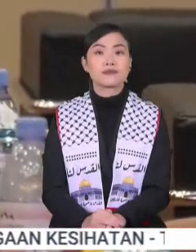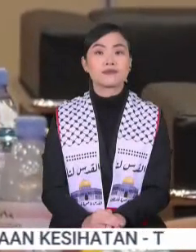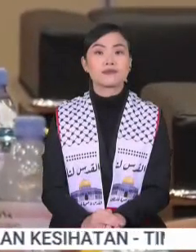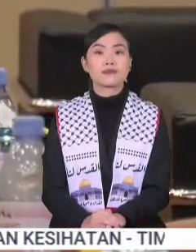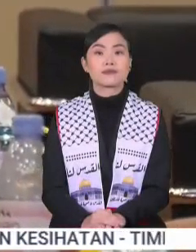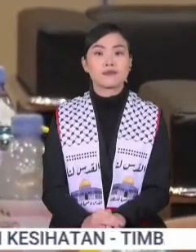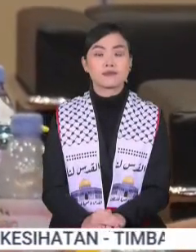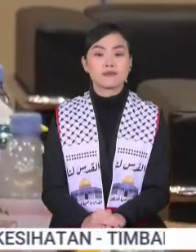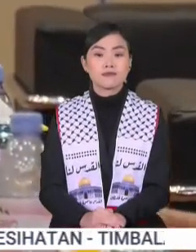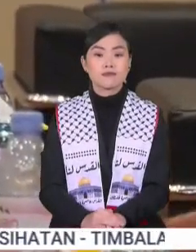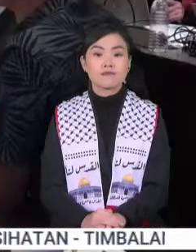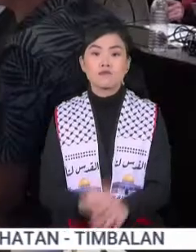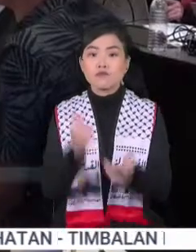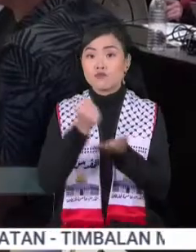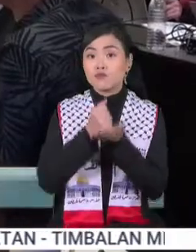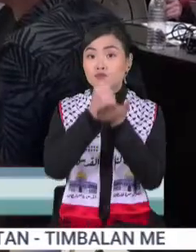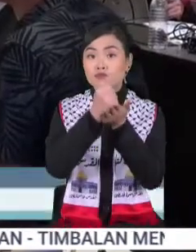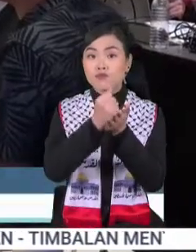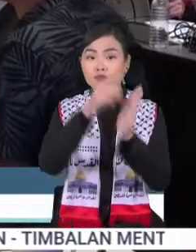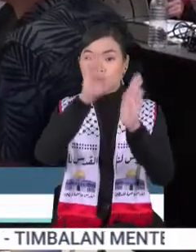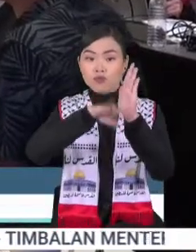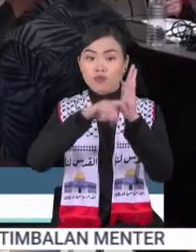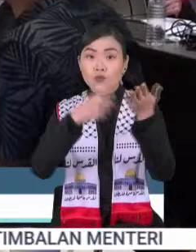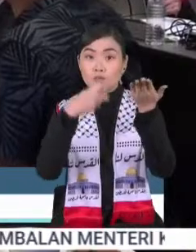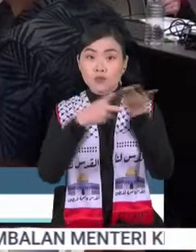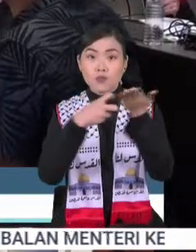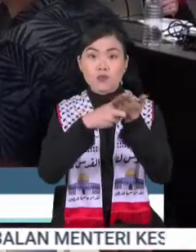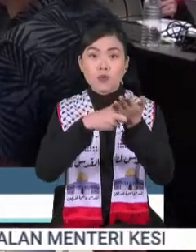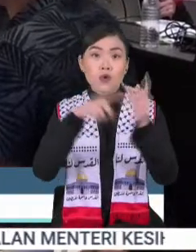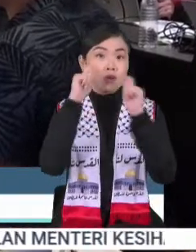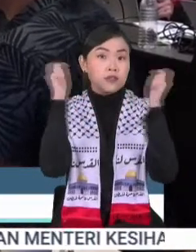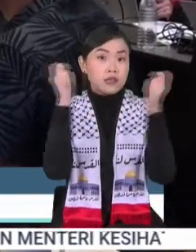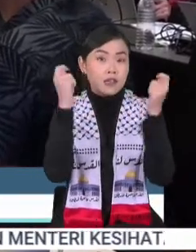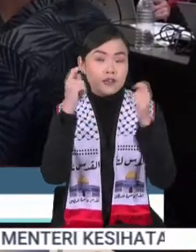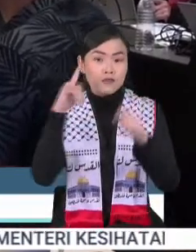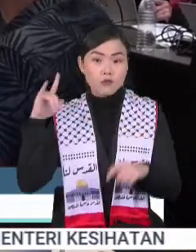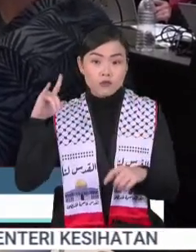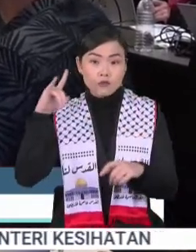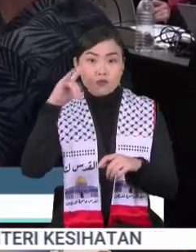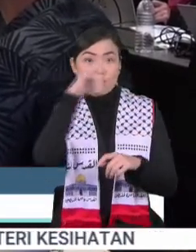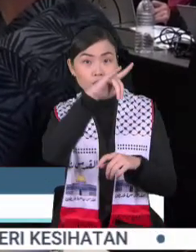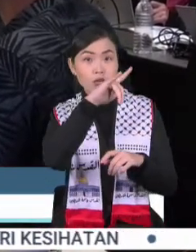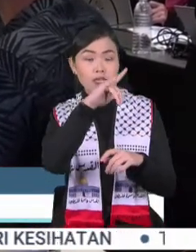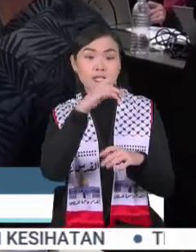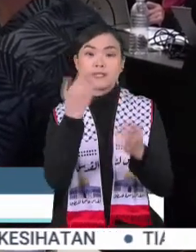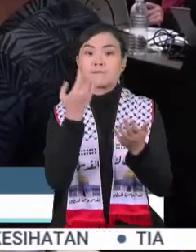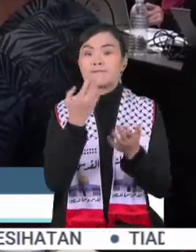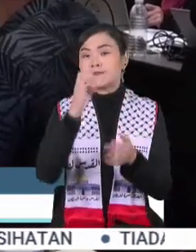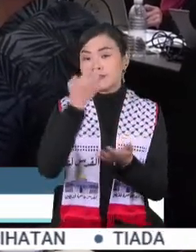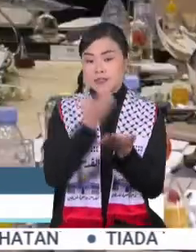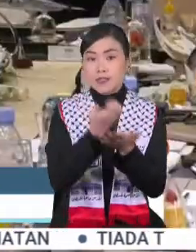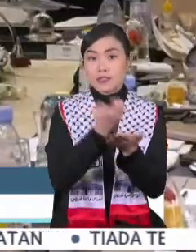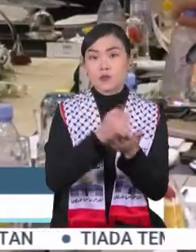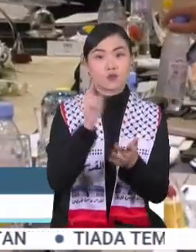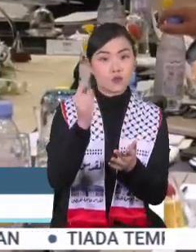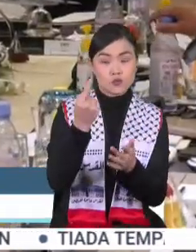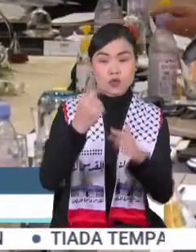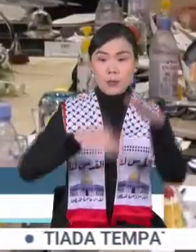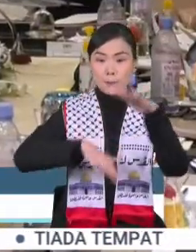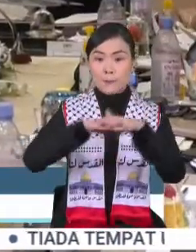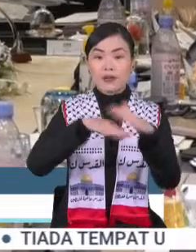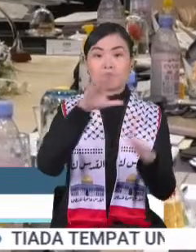kapasitinya bantuan subsidi tiket penerbangan musim perayaan diberi untuk pembelian tiket kelas ekonomi yang melebihi